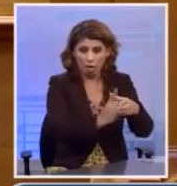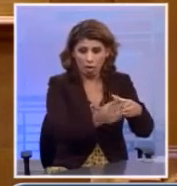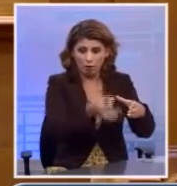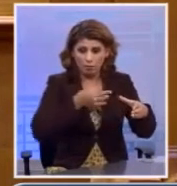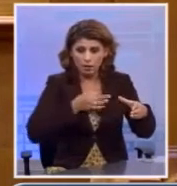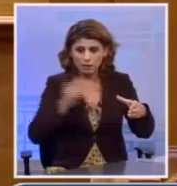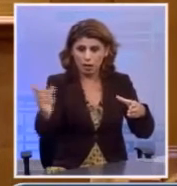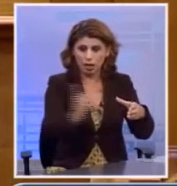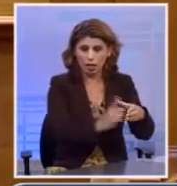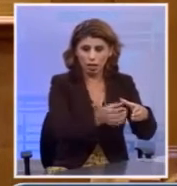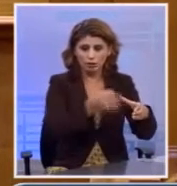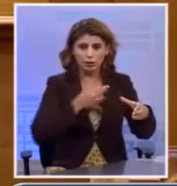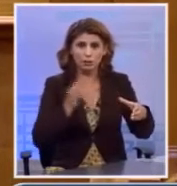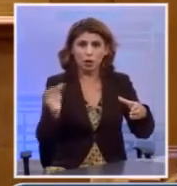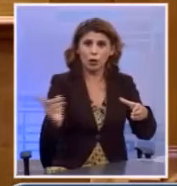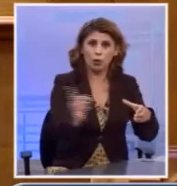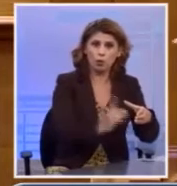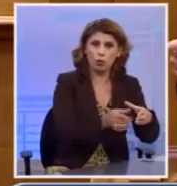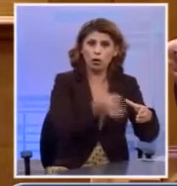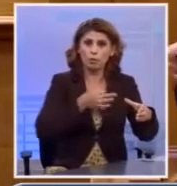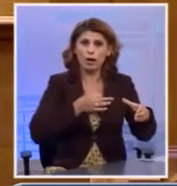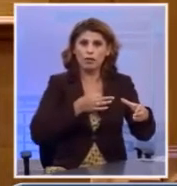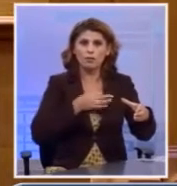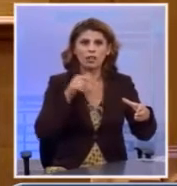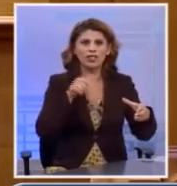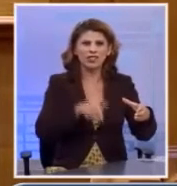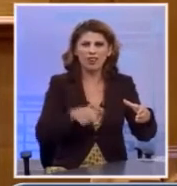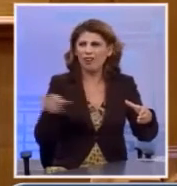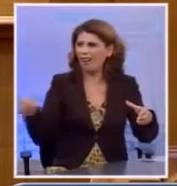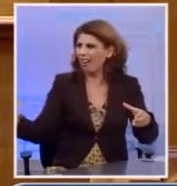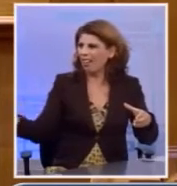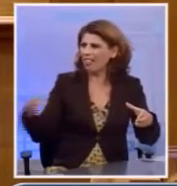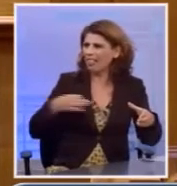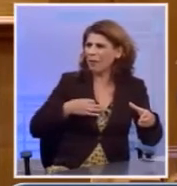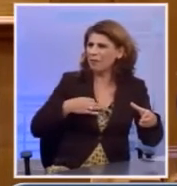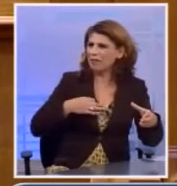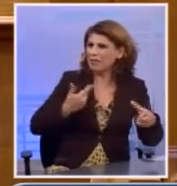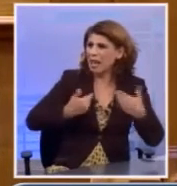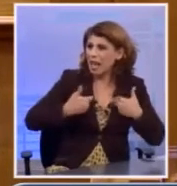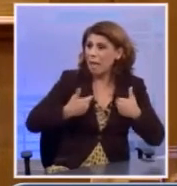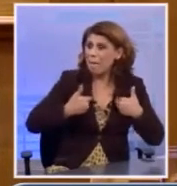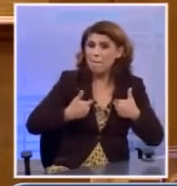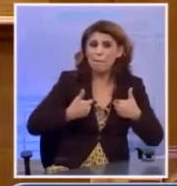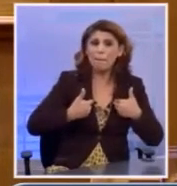την Επιτροπή, να μιλήσετε εσείς για διαπλοκή εναντίον μας στο όνομα αυτών.